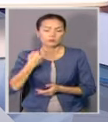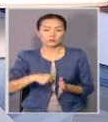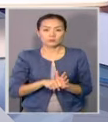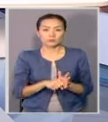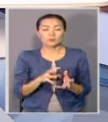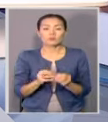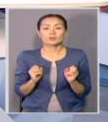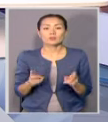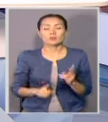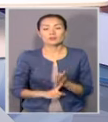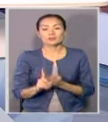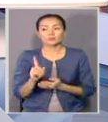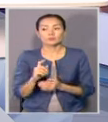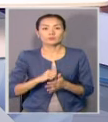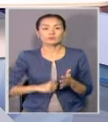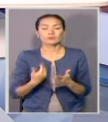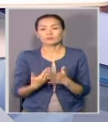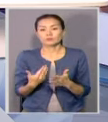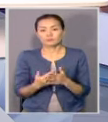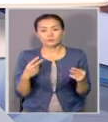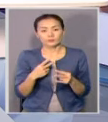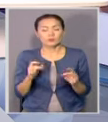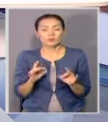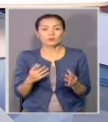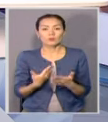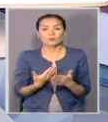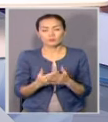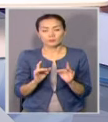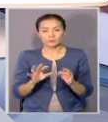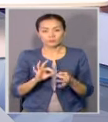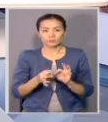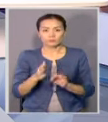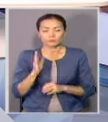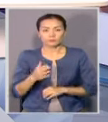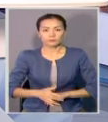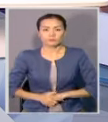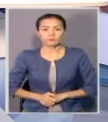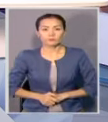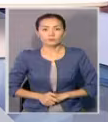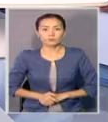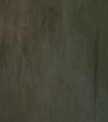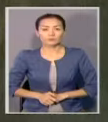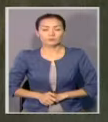басталды? Қанды қырғынға не себеп? Куәгерлер не дейді? Тақырыпты Айзада Ғабит толығырақ тарқатады.